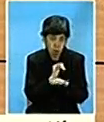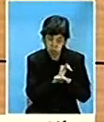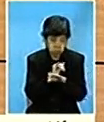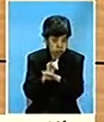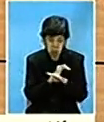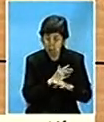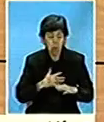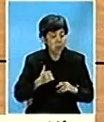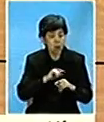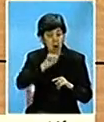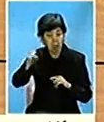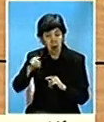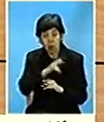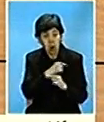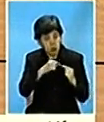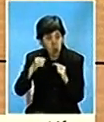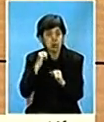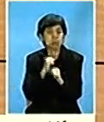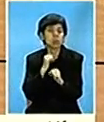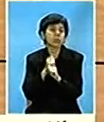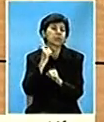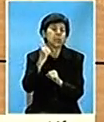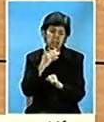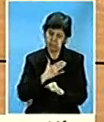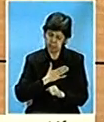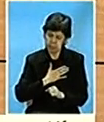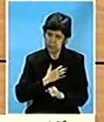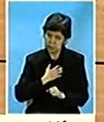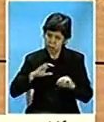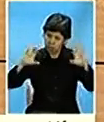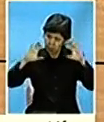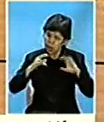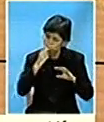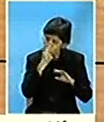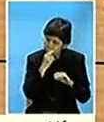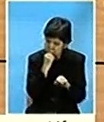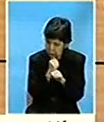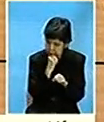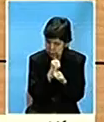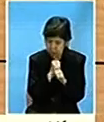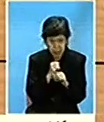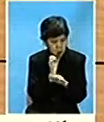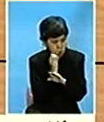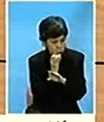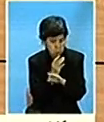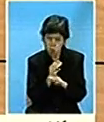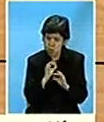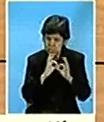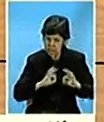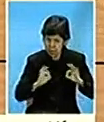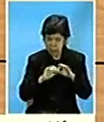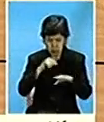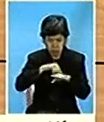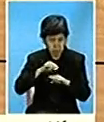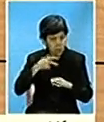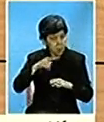อันนี้เป็นสิ่งที่จะกระตุ้นให้รัฐบาลช่วยจัดทำสิ่งเหล่านี้เพื่อให้ประชาช